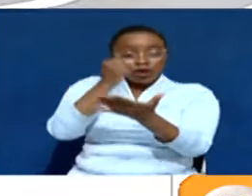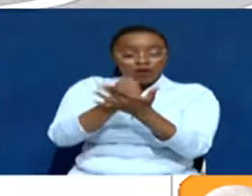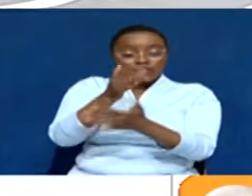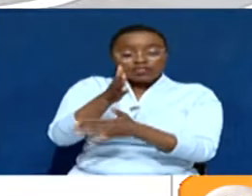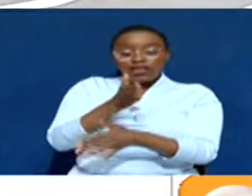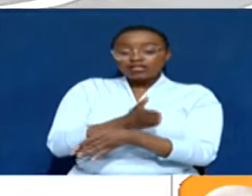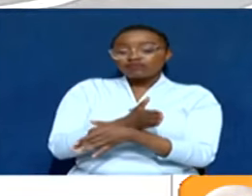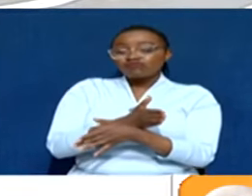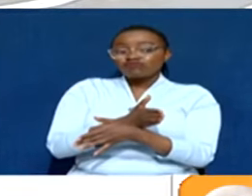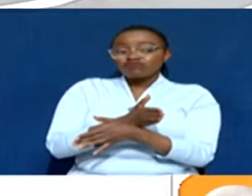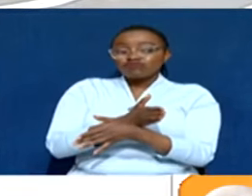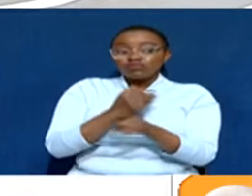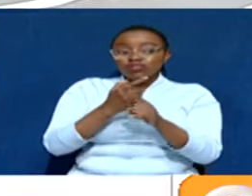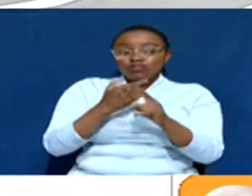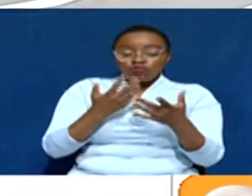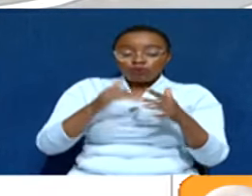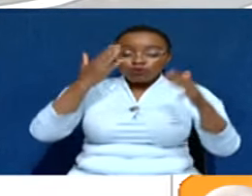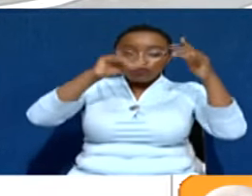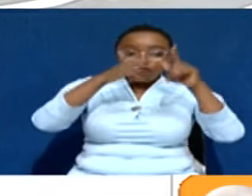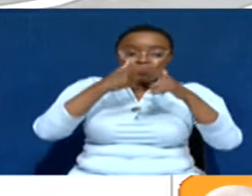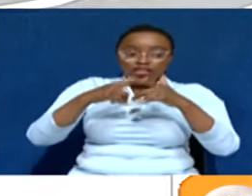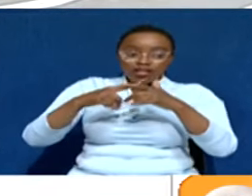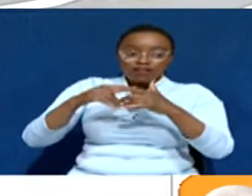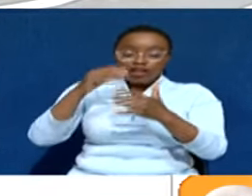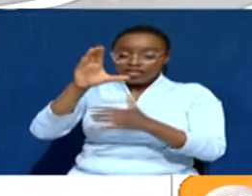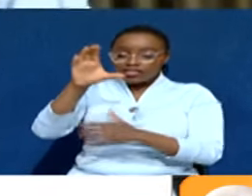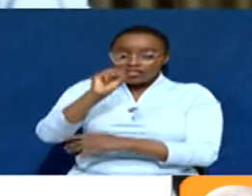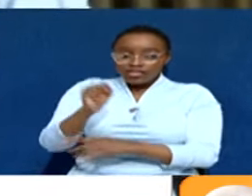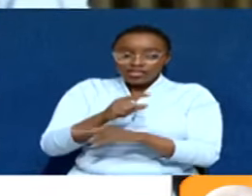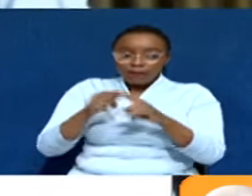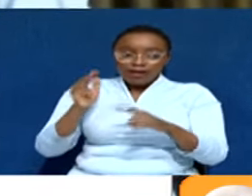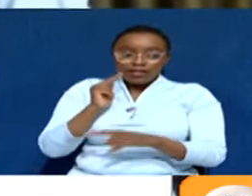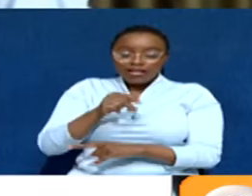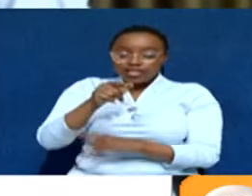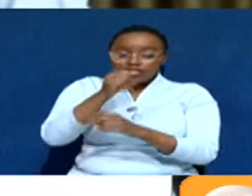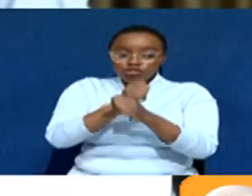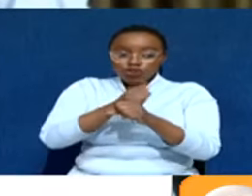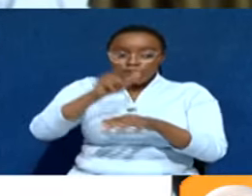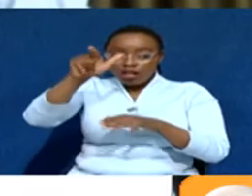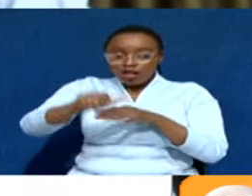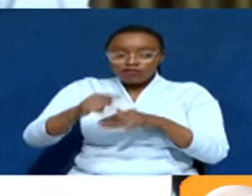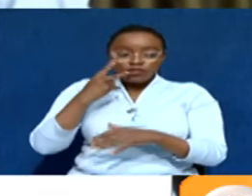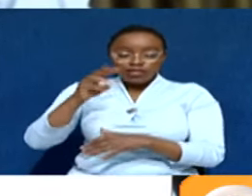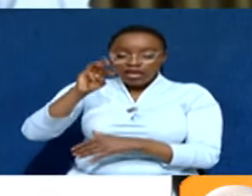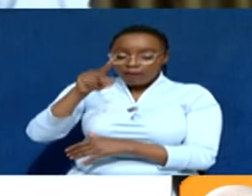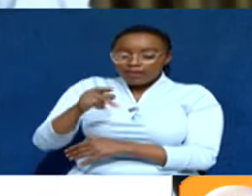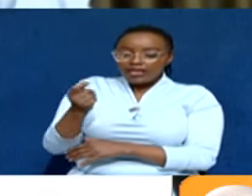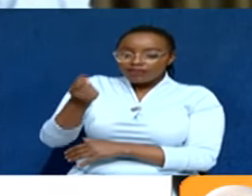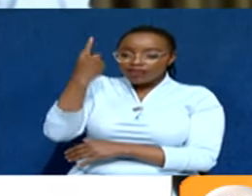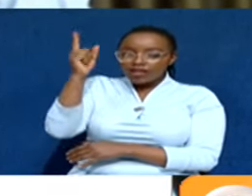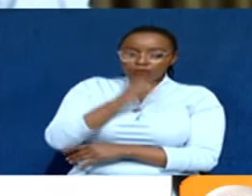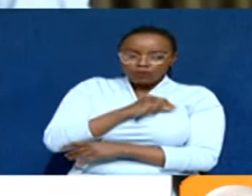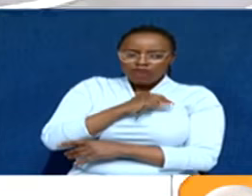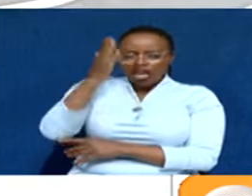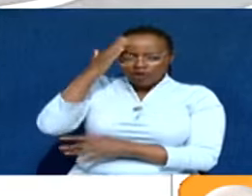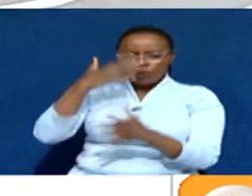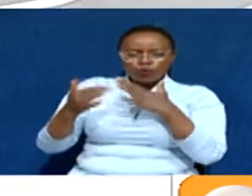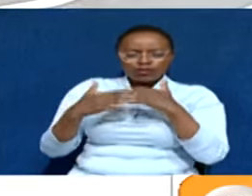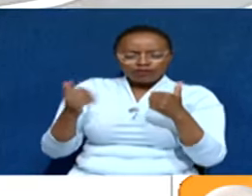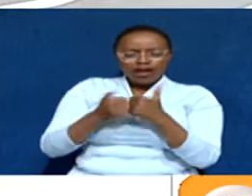pale. Ulitoka uni ukaingia hapo you are na CS now. Lakini hizi jobs za chini ndio unasikia Moses Kuria anaongea because he's been there and he